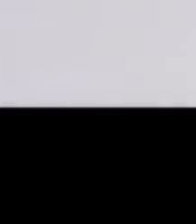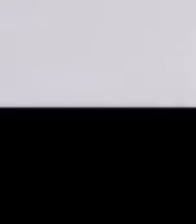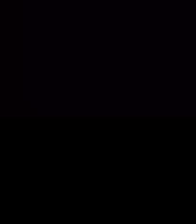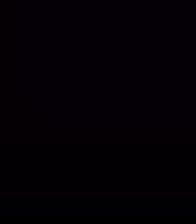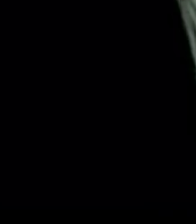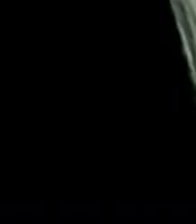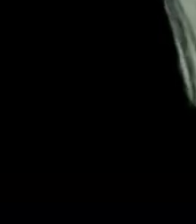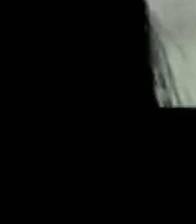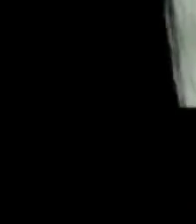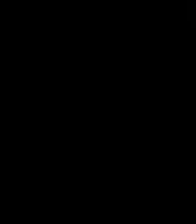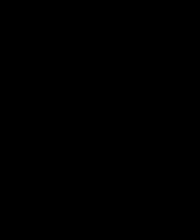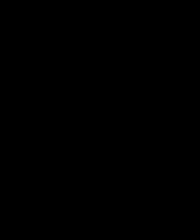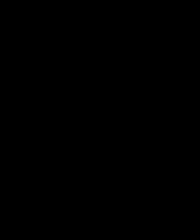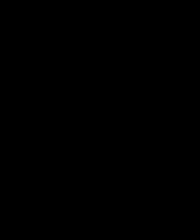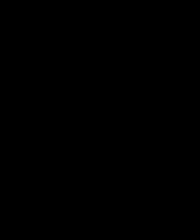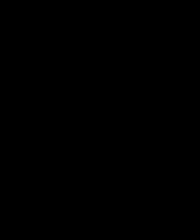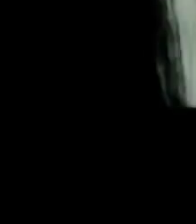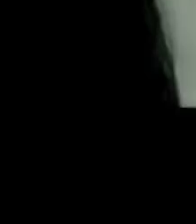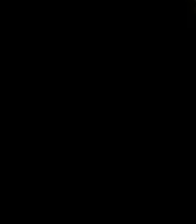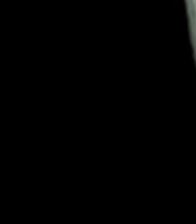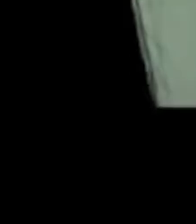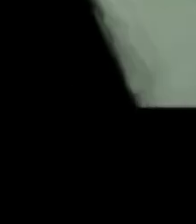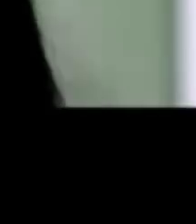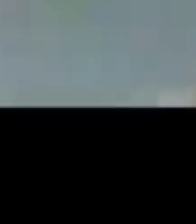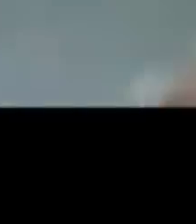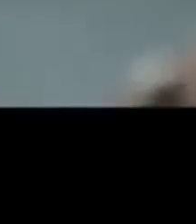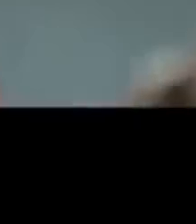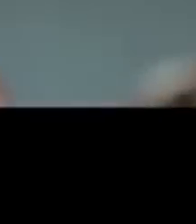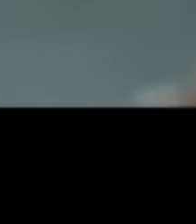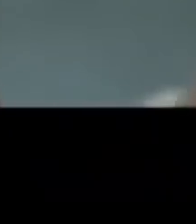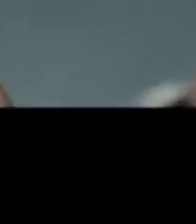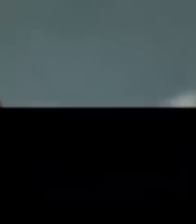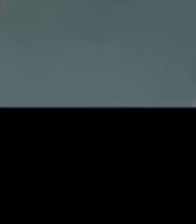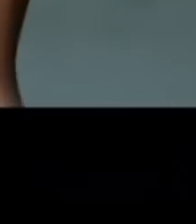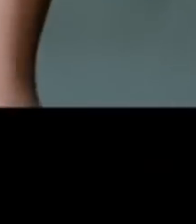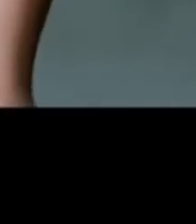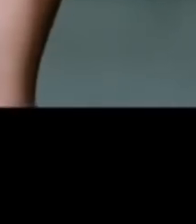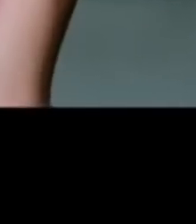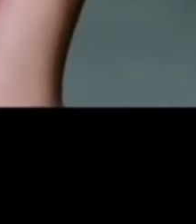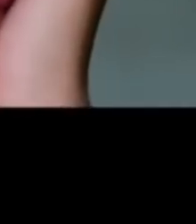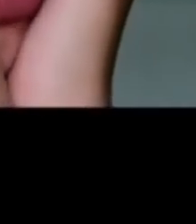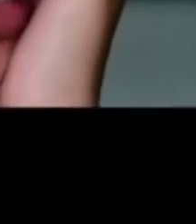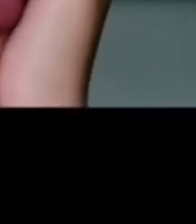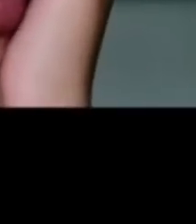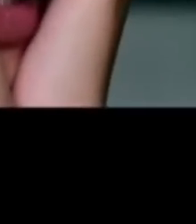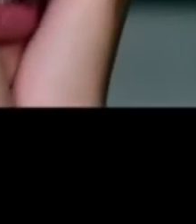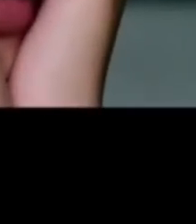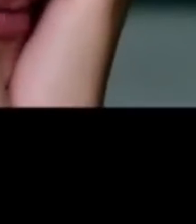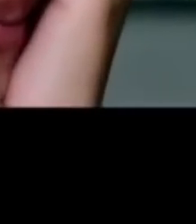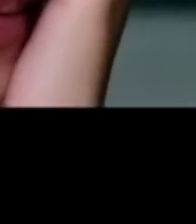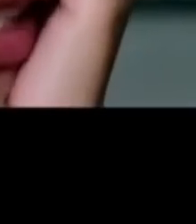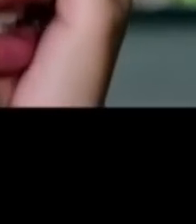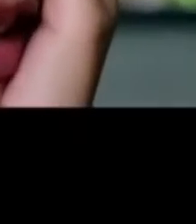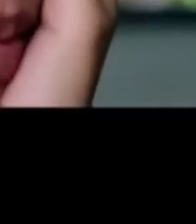ซเชียลนั่นเองเกณฑ์ในการตัดสินของครูก็คือดูจากยอดไลค์และยอดแชร์จากใน Facebook ถึงวันประกาศคุณแล้วยอดไลค์ของเร